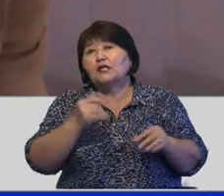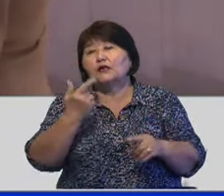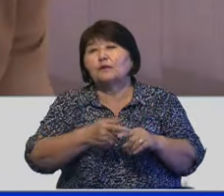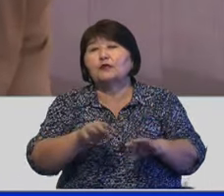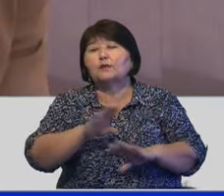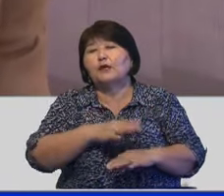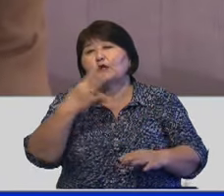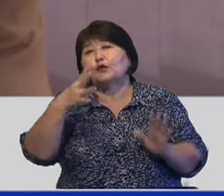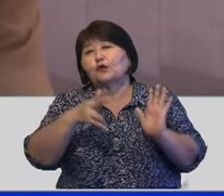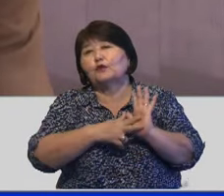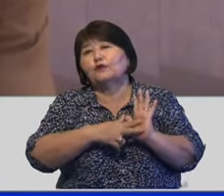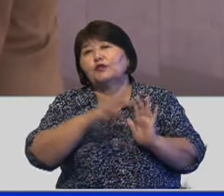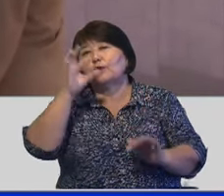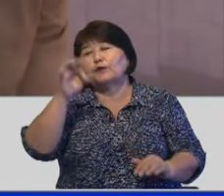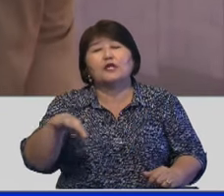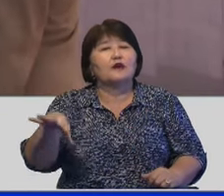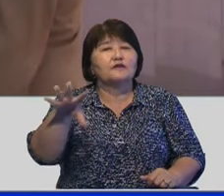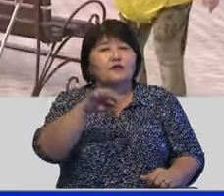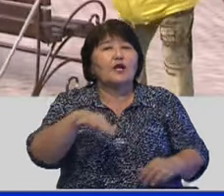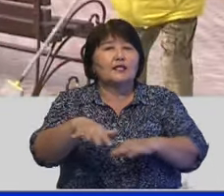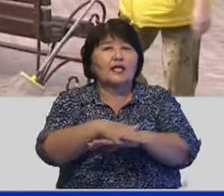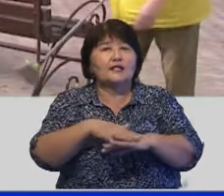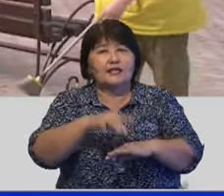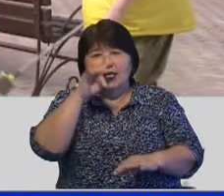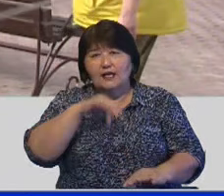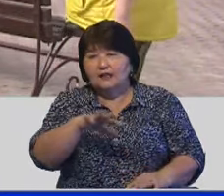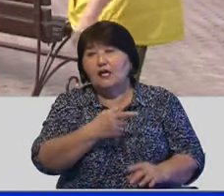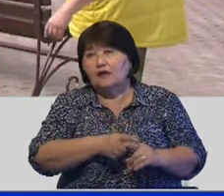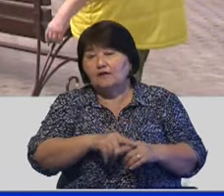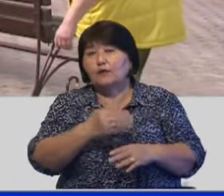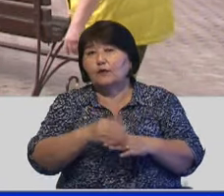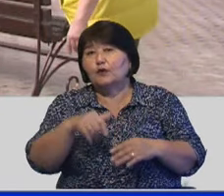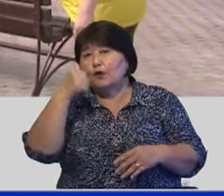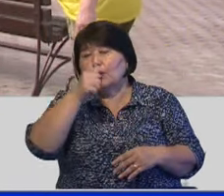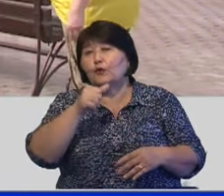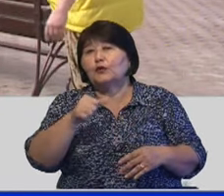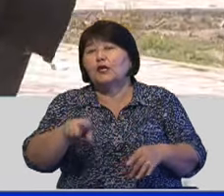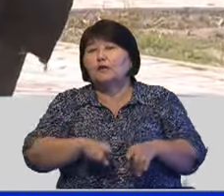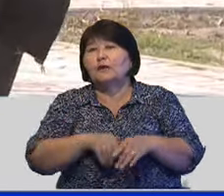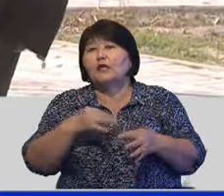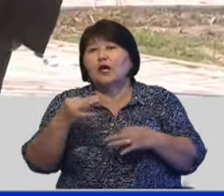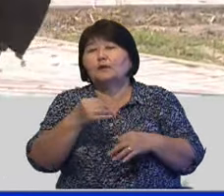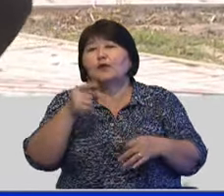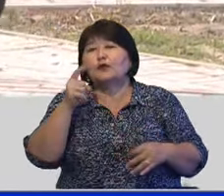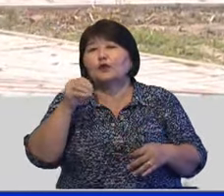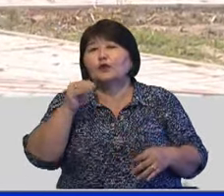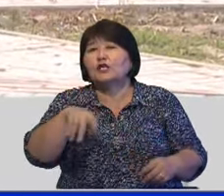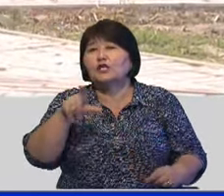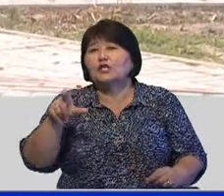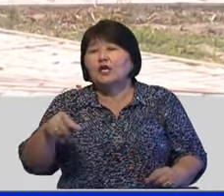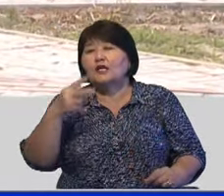Голодомора погибло 48% всего населения страны. По надуманным обвинениям, в годы репрессий было осуждено свыше 100 тысяч